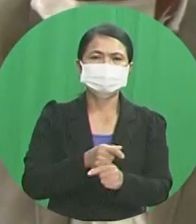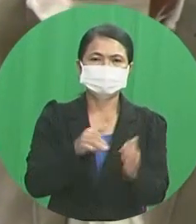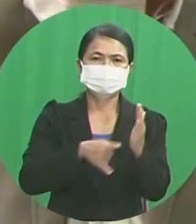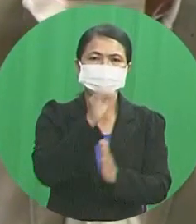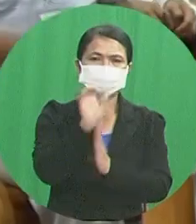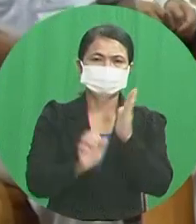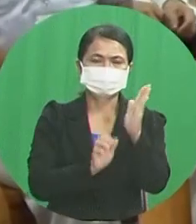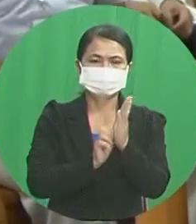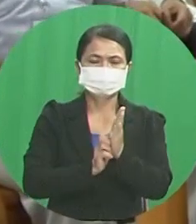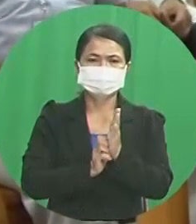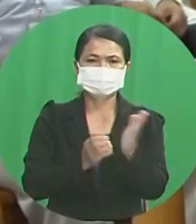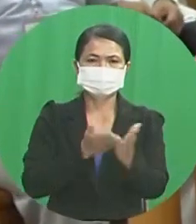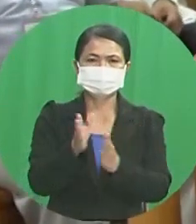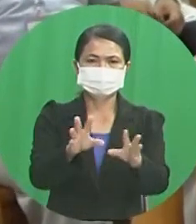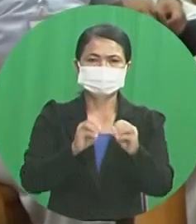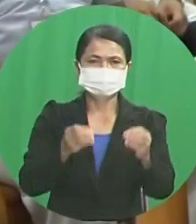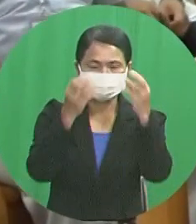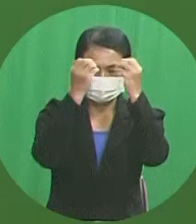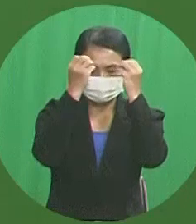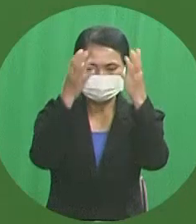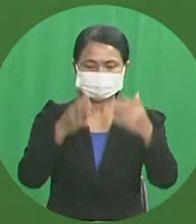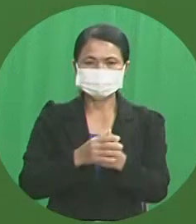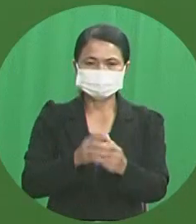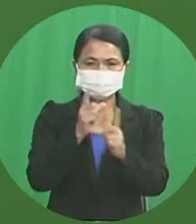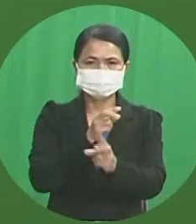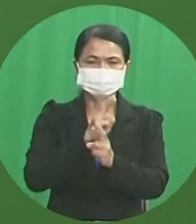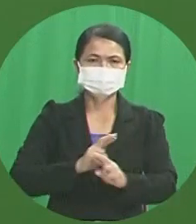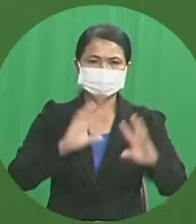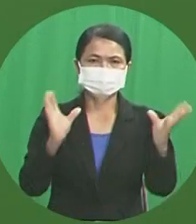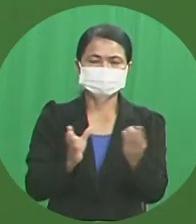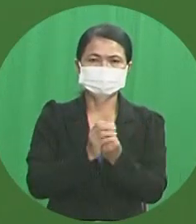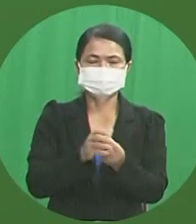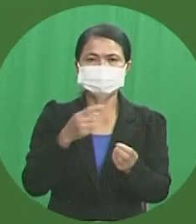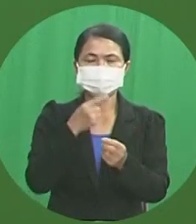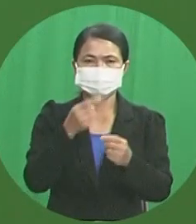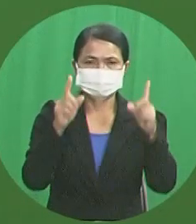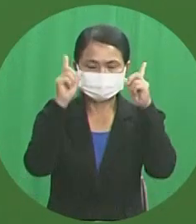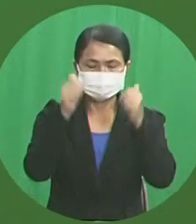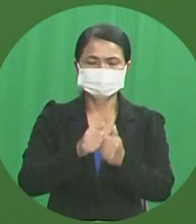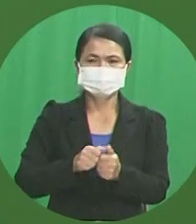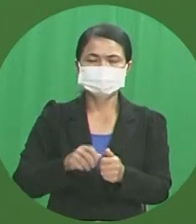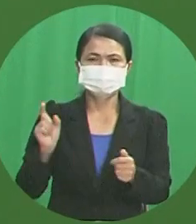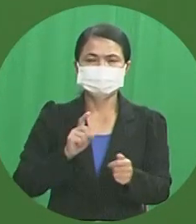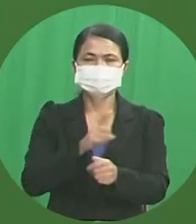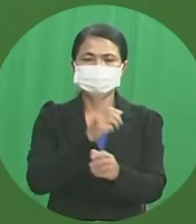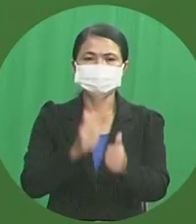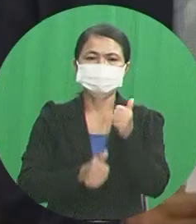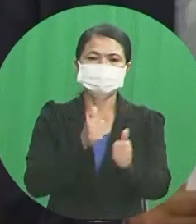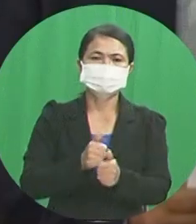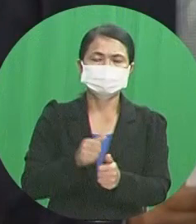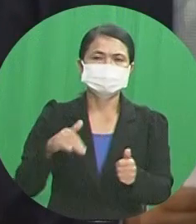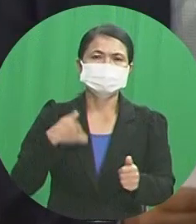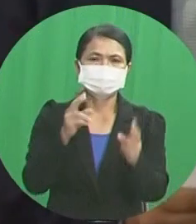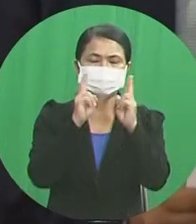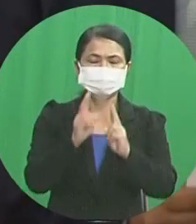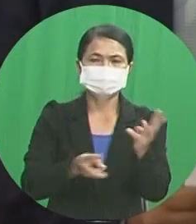ច្បាប់ស្ដីពីសិទ្ធិទទួលបានព័ត៌មានតាមរបាយការណ៍បូកសរុបដែលលើកឡើងដោយអាយដមផៃស៊ីផានរដ្ឋមន្ត្រីប្រតិភូ